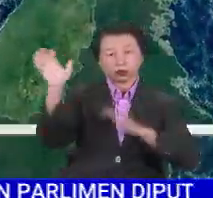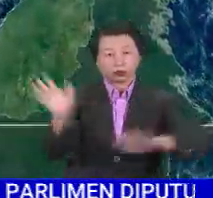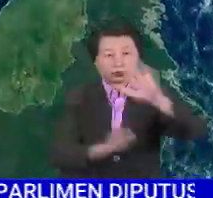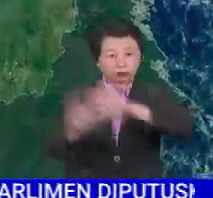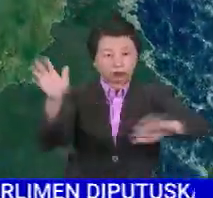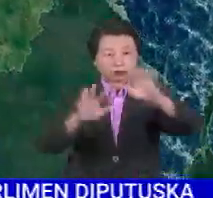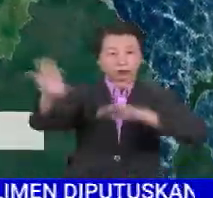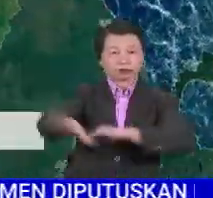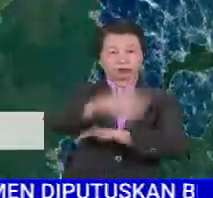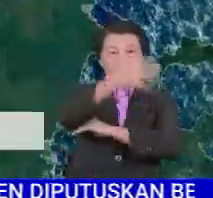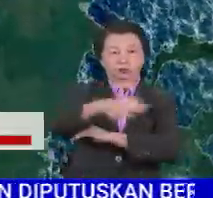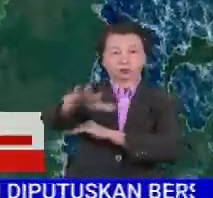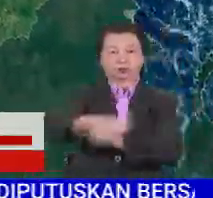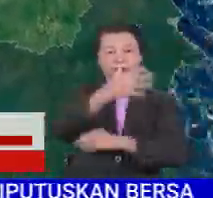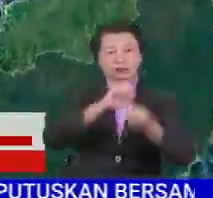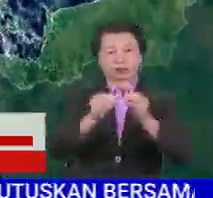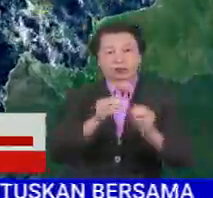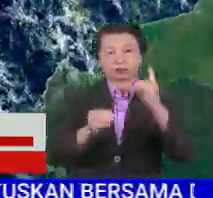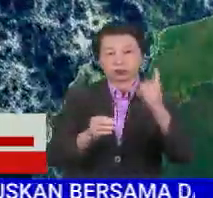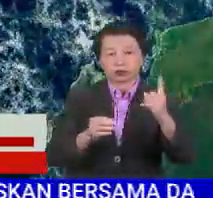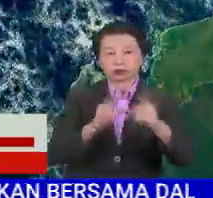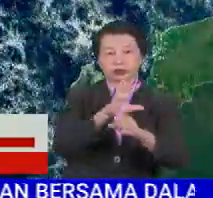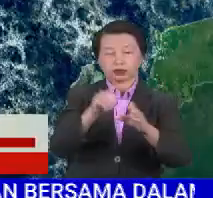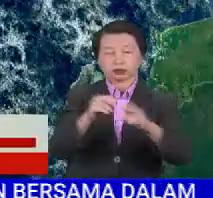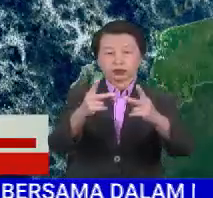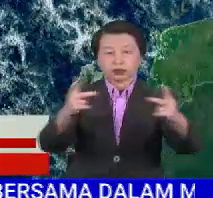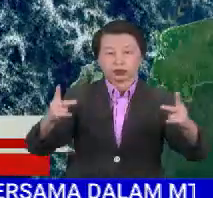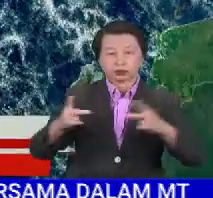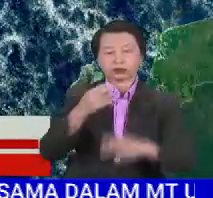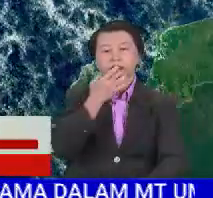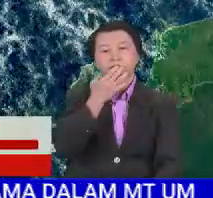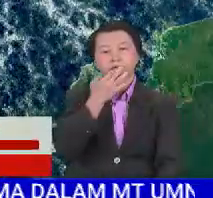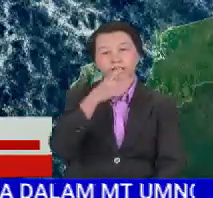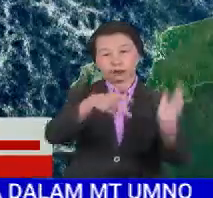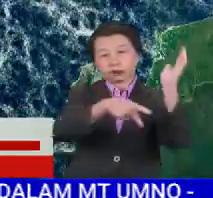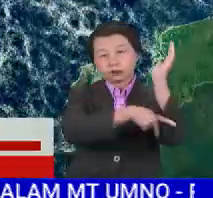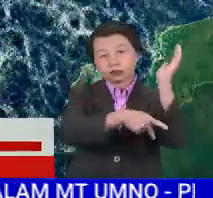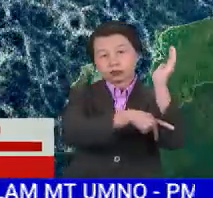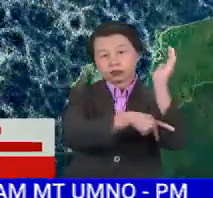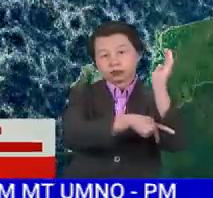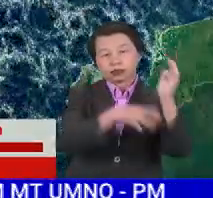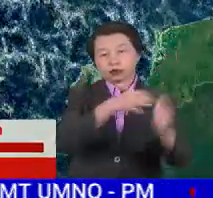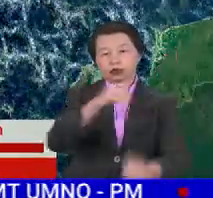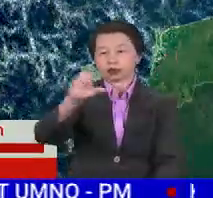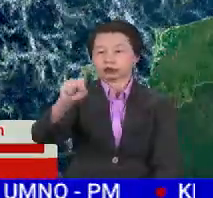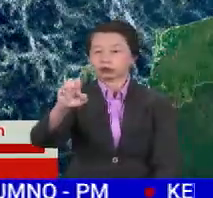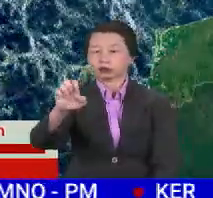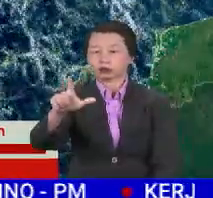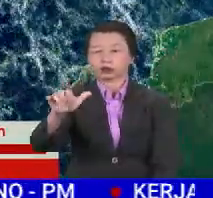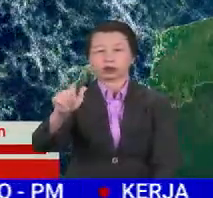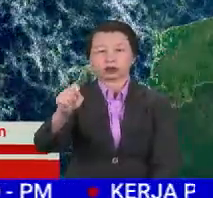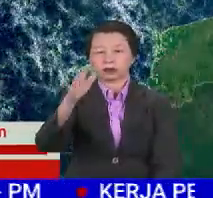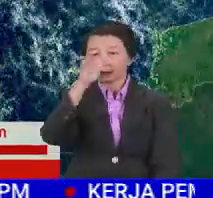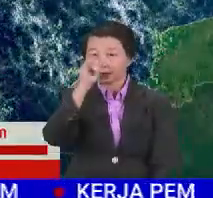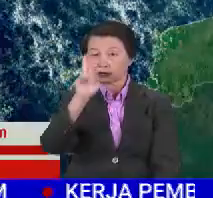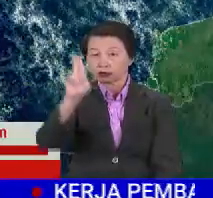dan juga laut bergelora. Kategori pertama melibatkan kawasan perairan Phuket dan juga Selat Melaka Utara dan ianya